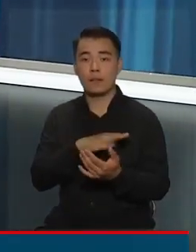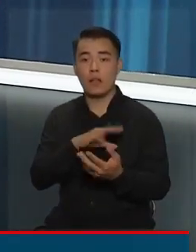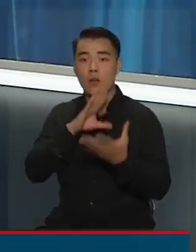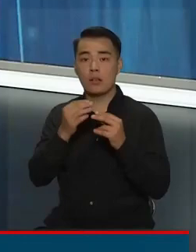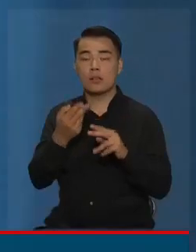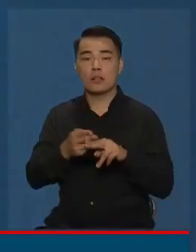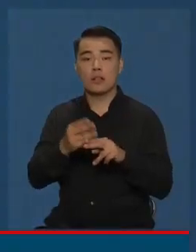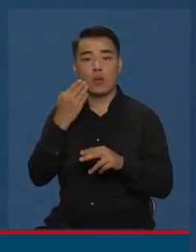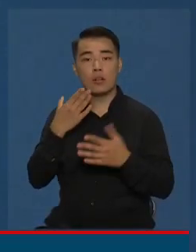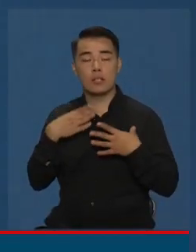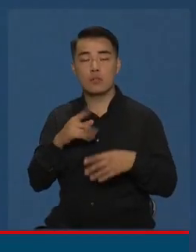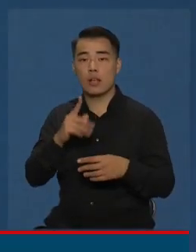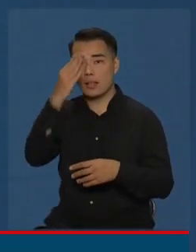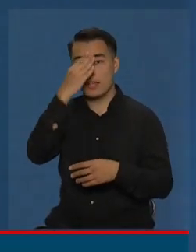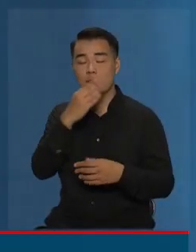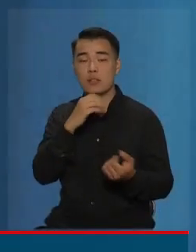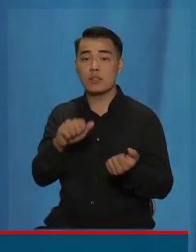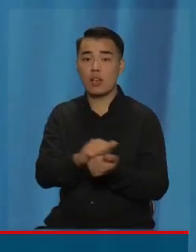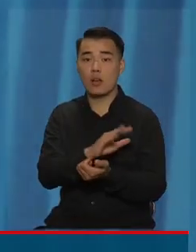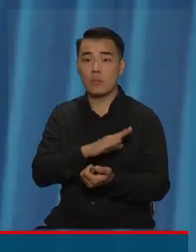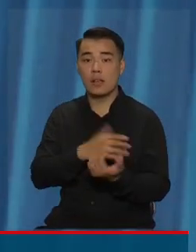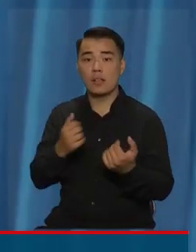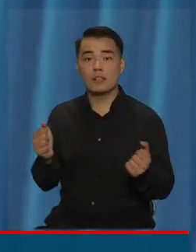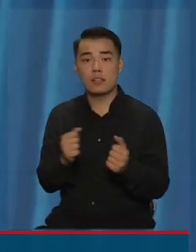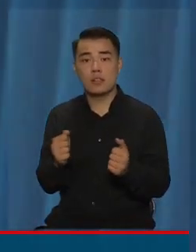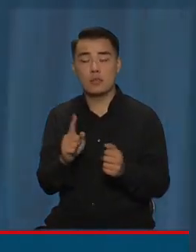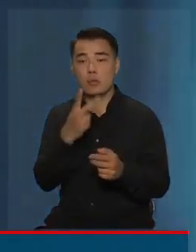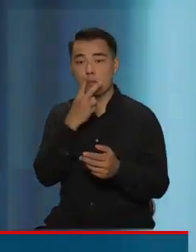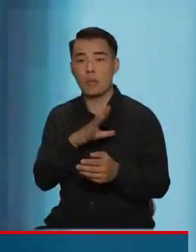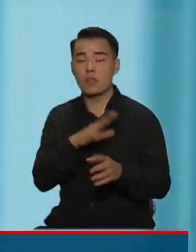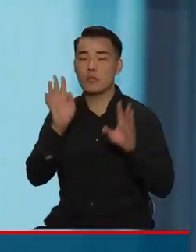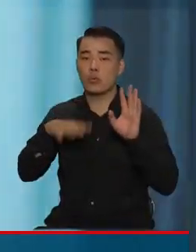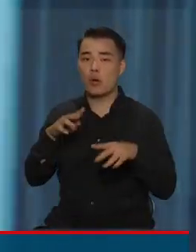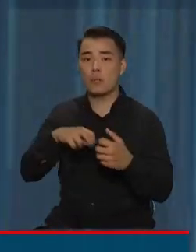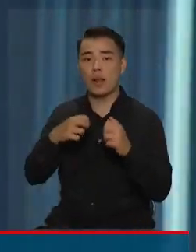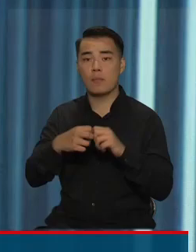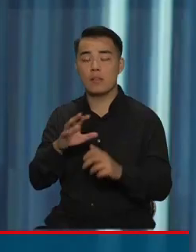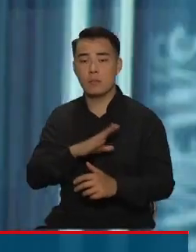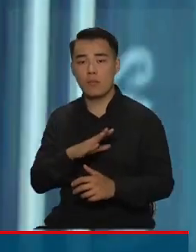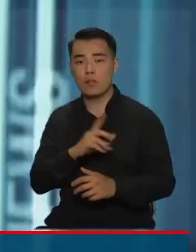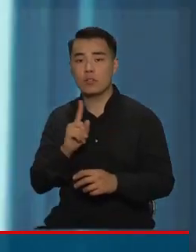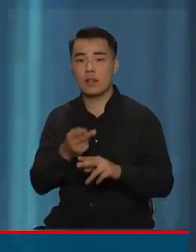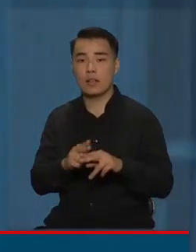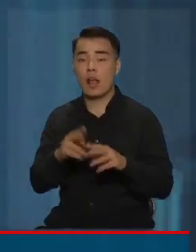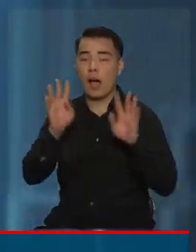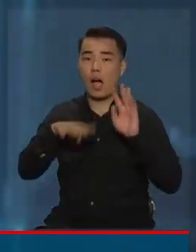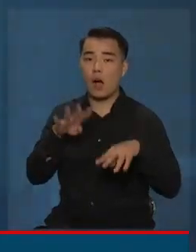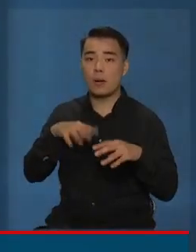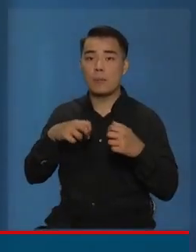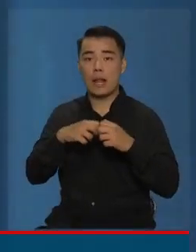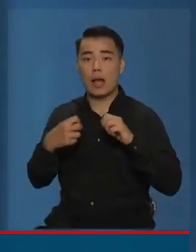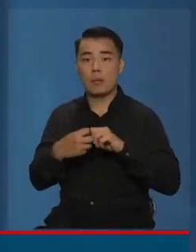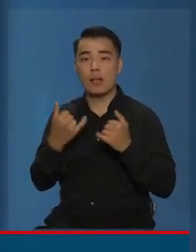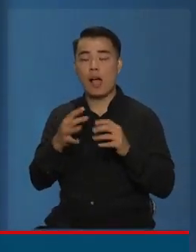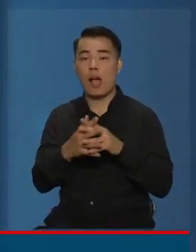оңай болған жоқ. Жаздай құрғақшылық қысты, оны жақсы білеміз. Жауын шашын мәселесі ол да бар. Осы жауын шашын мәселесі